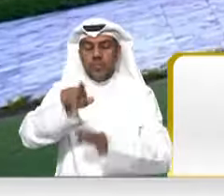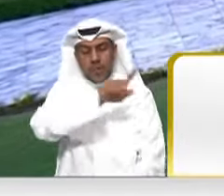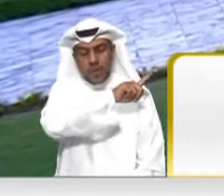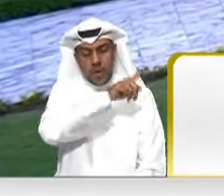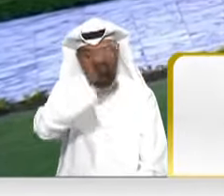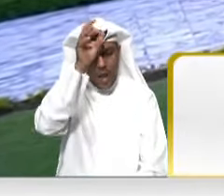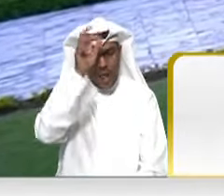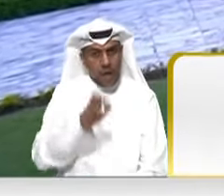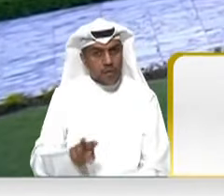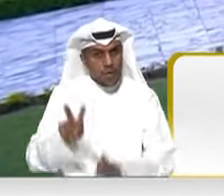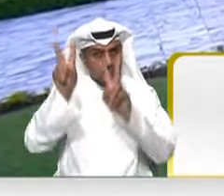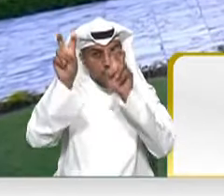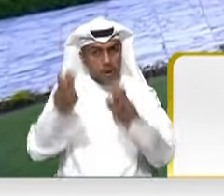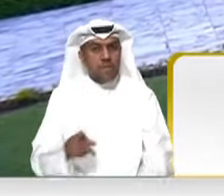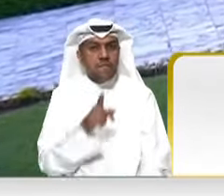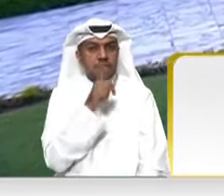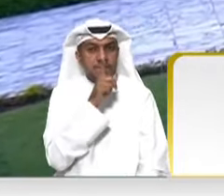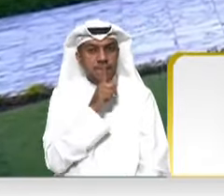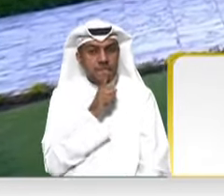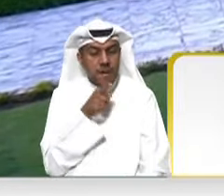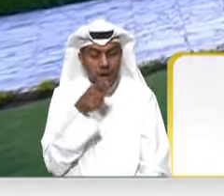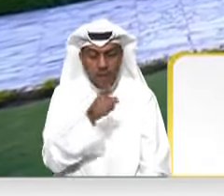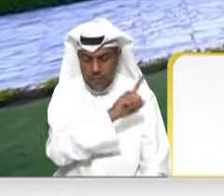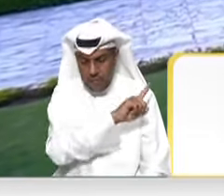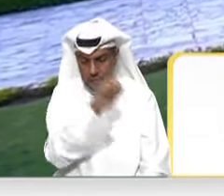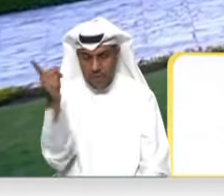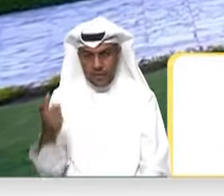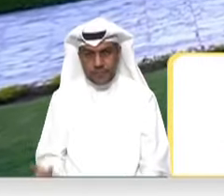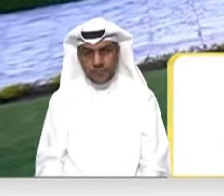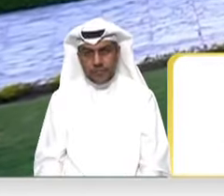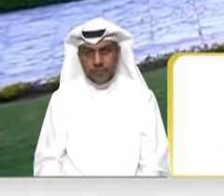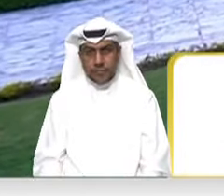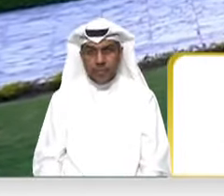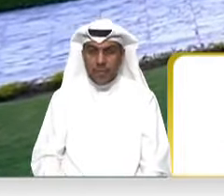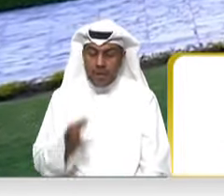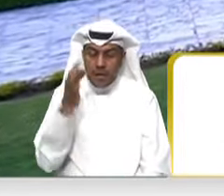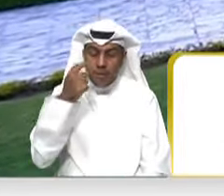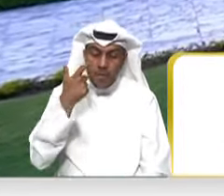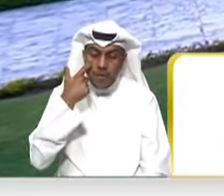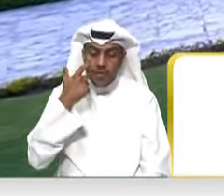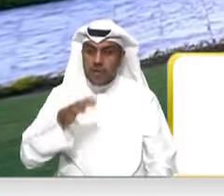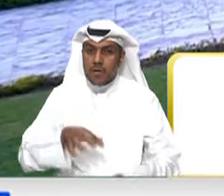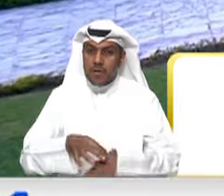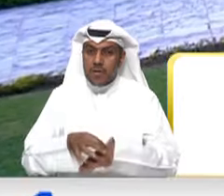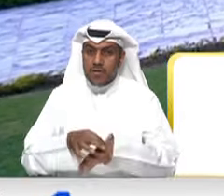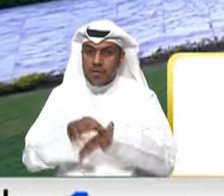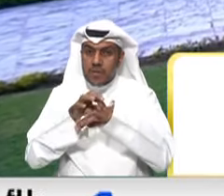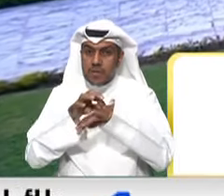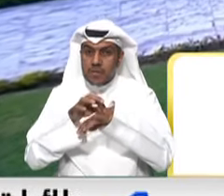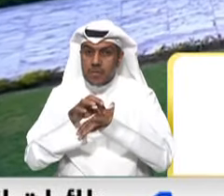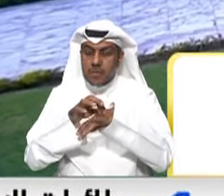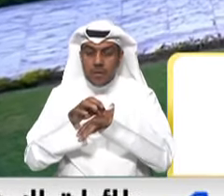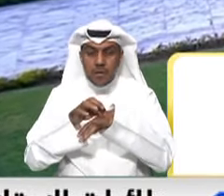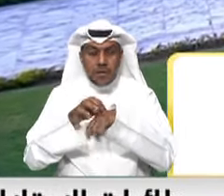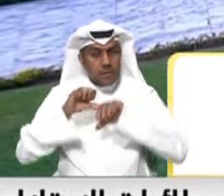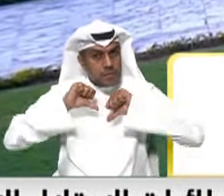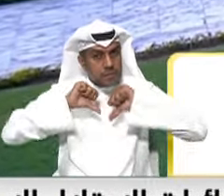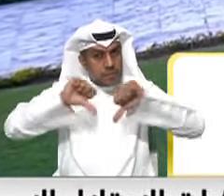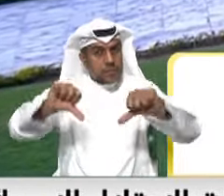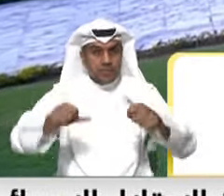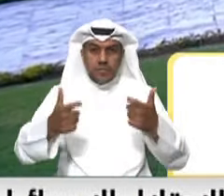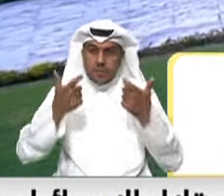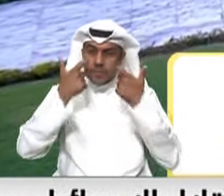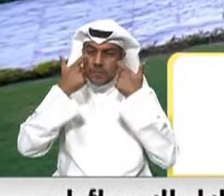امتدادها لمدينة رفح الفلسطينية، وحذر من العواقب الإنسانية الوخيمة التي ستترتب على